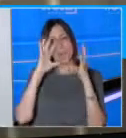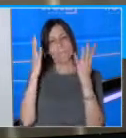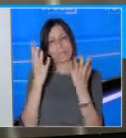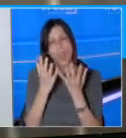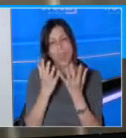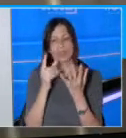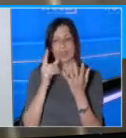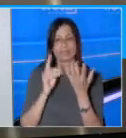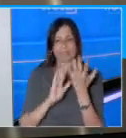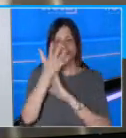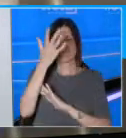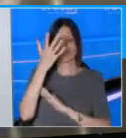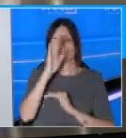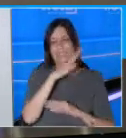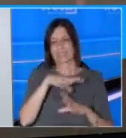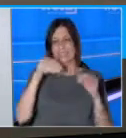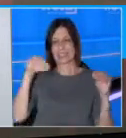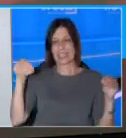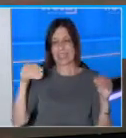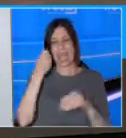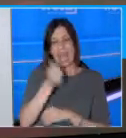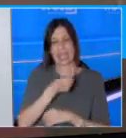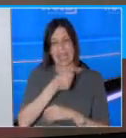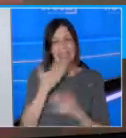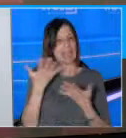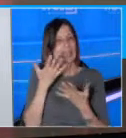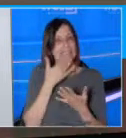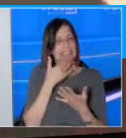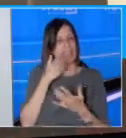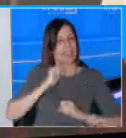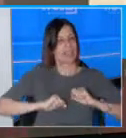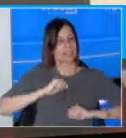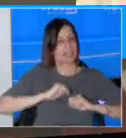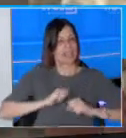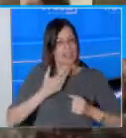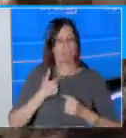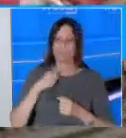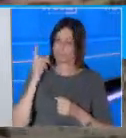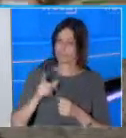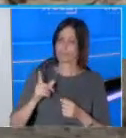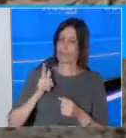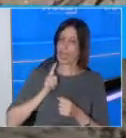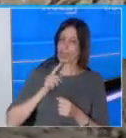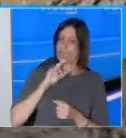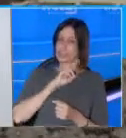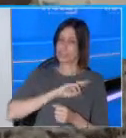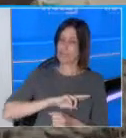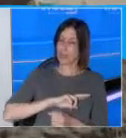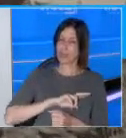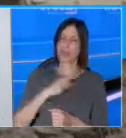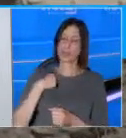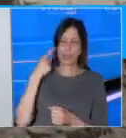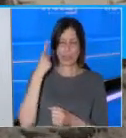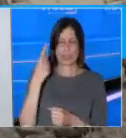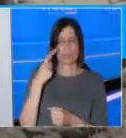חקלאי? כיצד ישראל תנהג? לא, אנחנו צריכים להזדהן בסבלנות. אנחנו